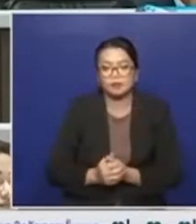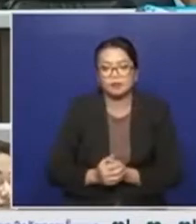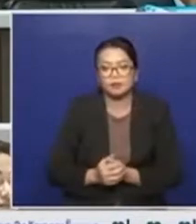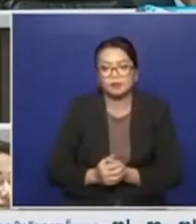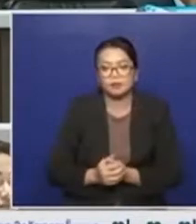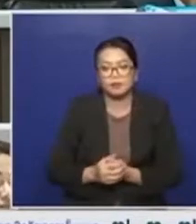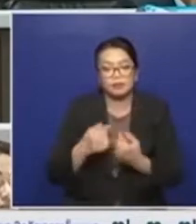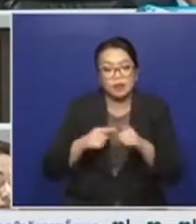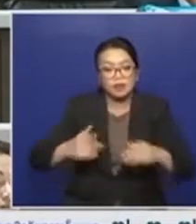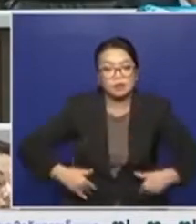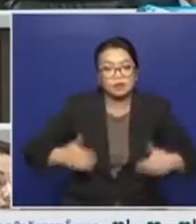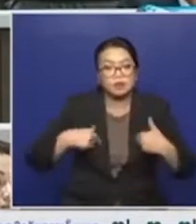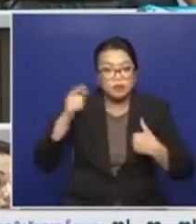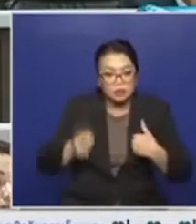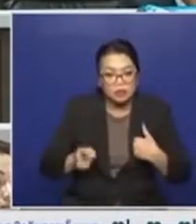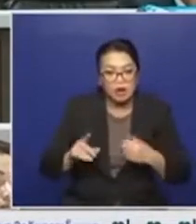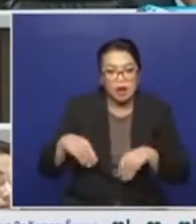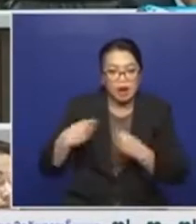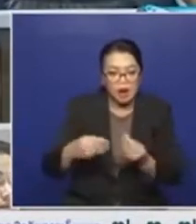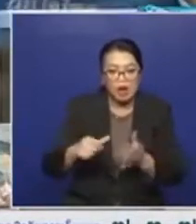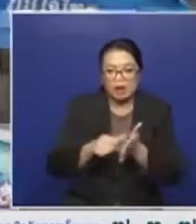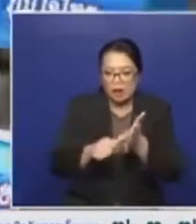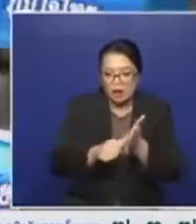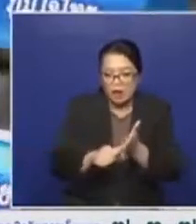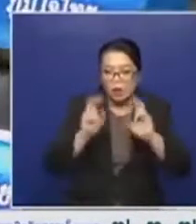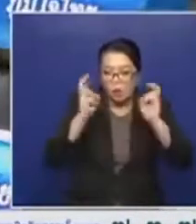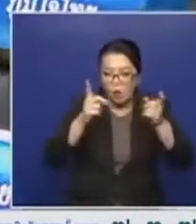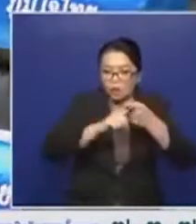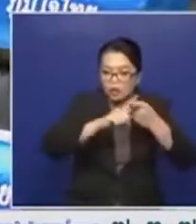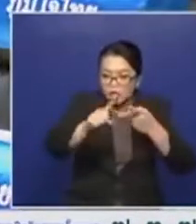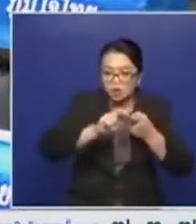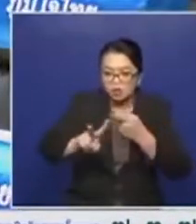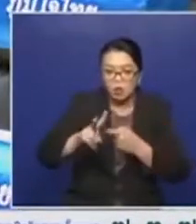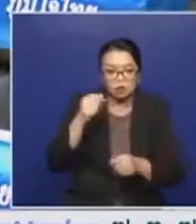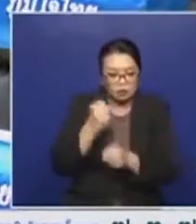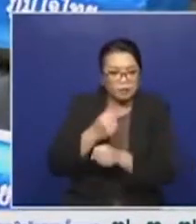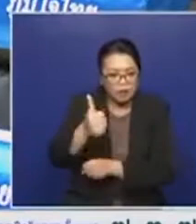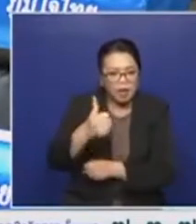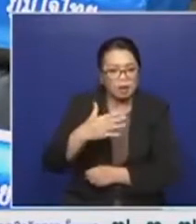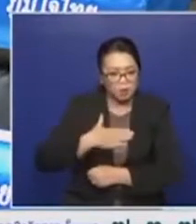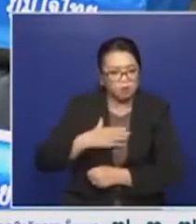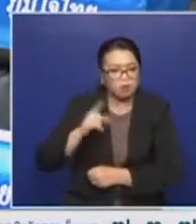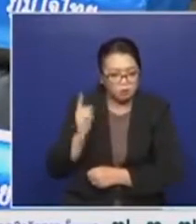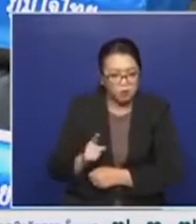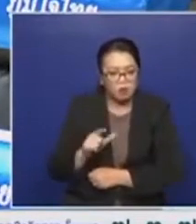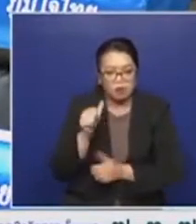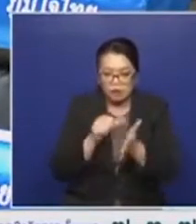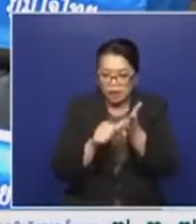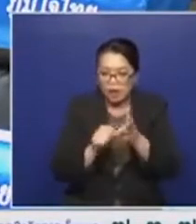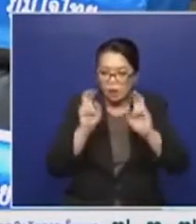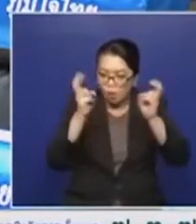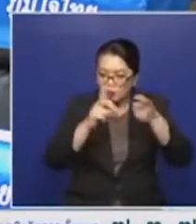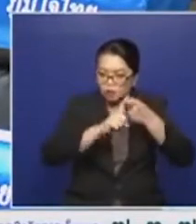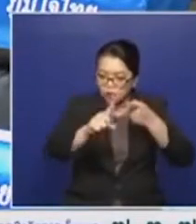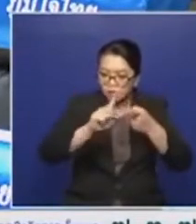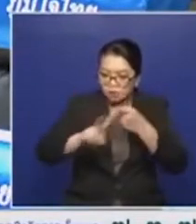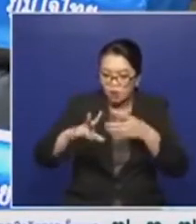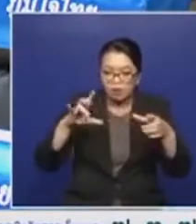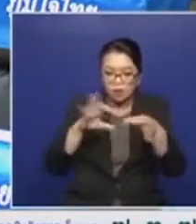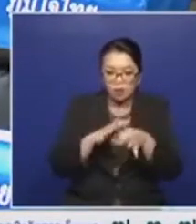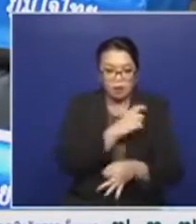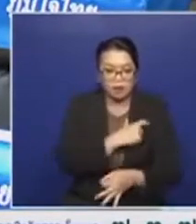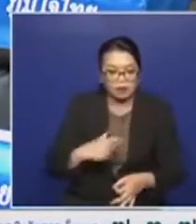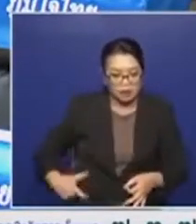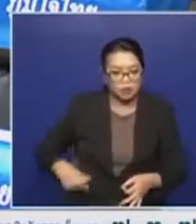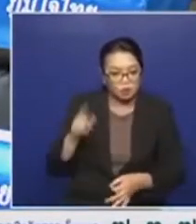จริงก็อนุญาตให้การแก้ไขเพิ่มเติมหมด 1หมด 2ได้ผมต้องย้ำว่าการแก้ไขเปลี่ยนแปลงในหมวด ๑หมวด